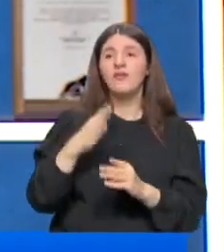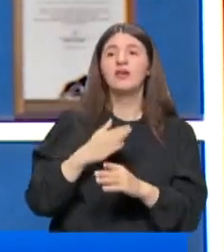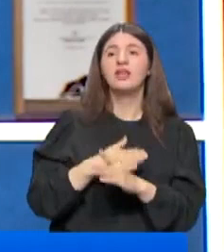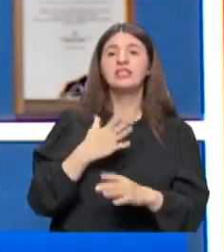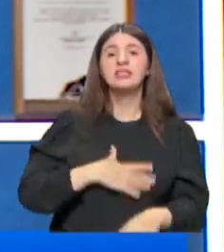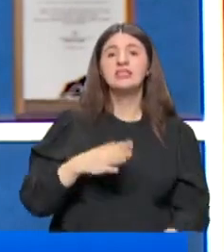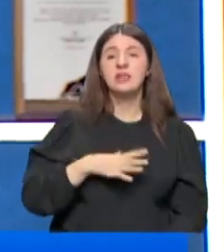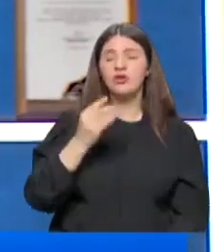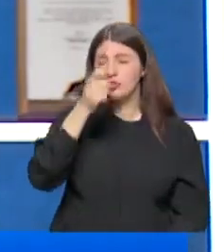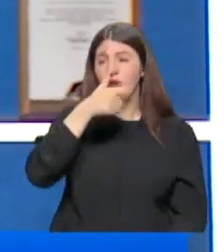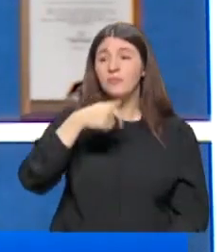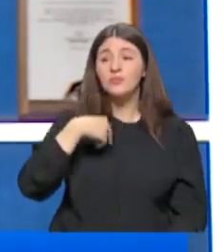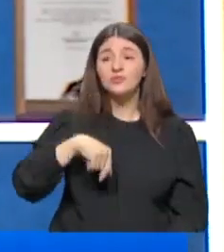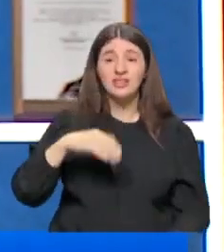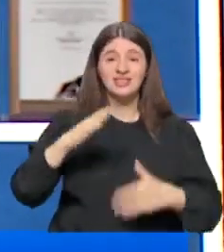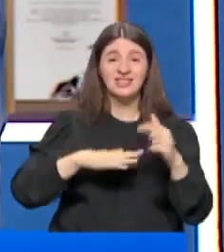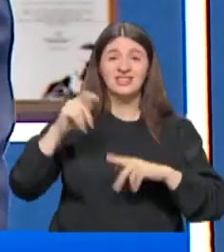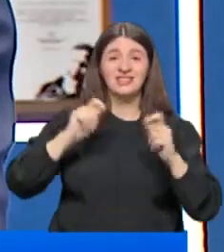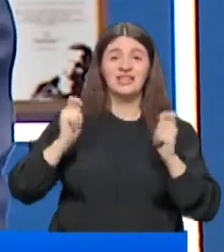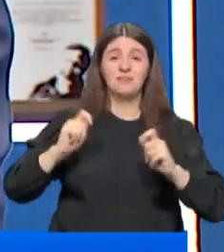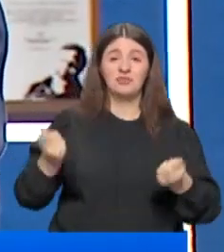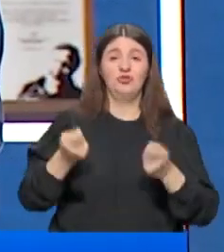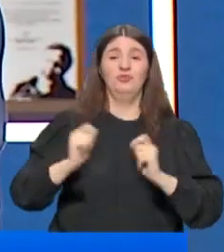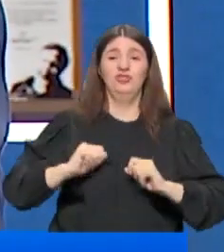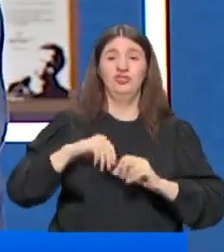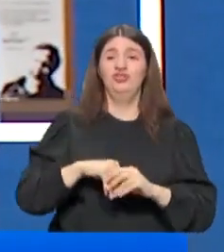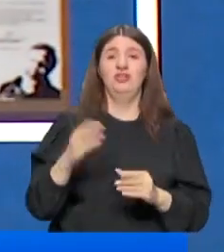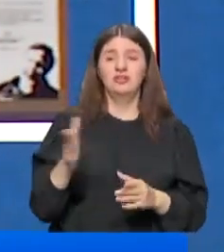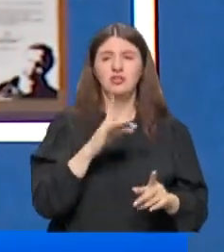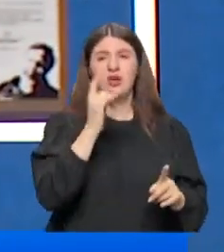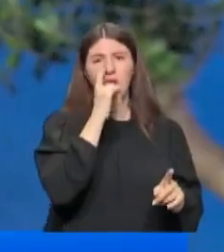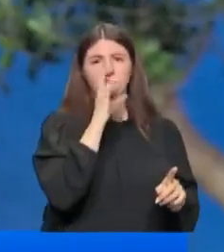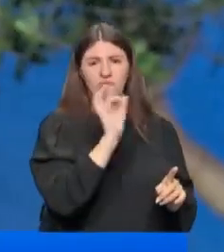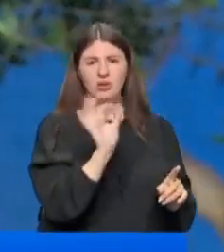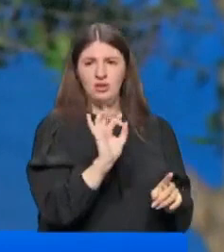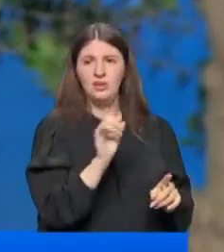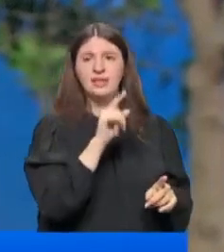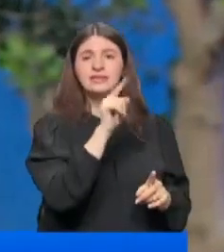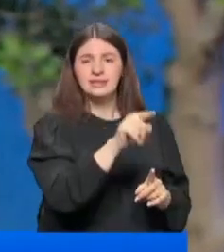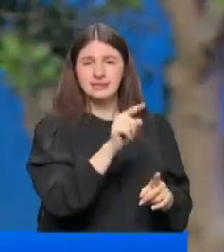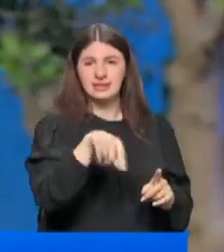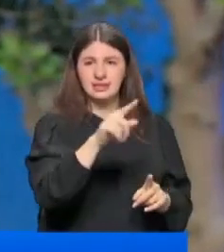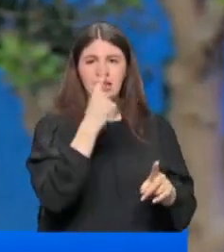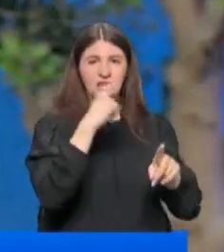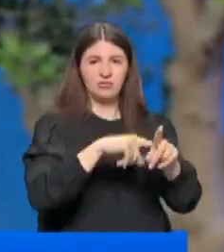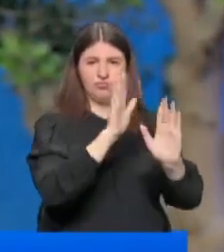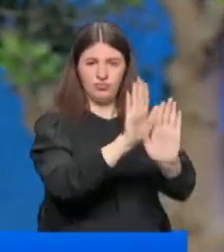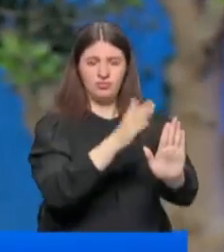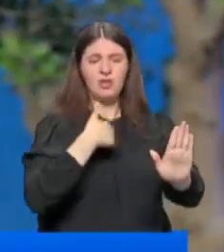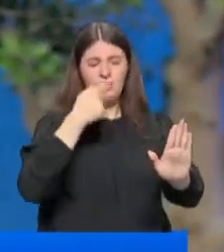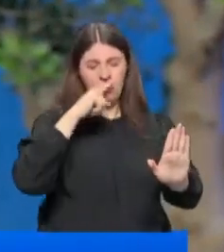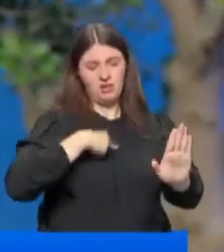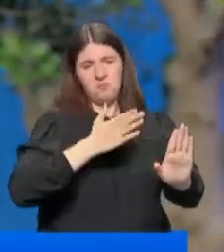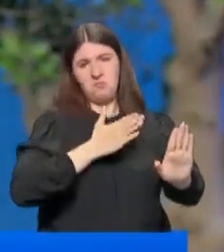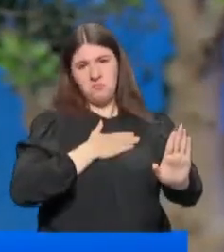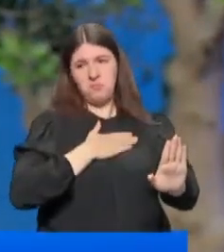vatandaşların arzu ettiği biz Türkiye'yi şu anda inşa etmenin çabası içerisindeyiz. Şudur değil mi efendim, kabaca? Sizin dininiz size, benim